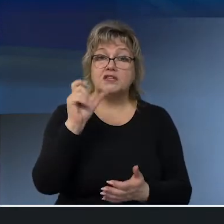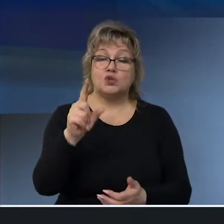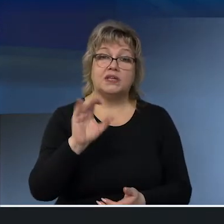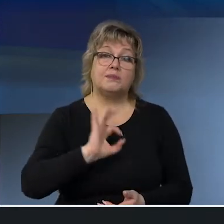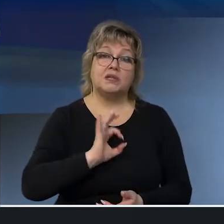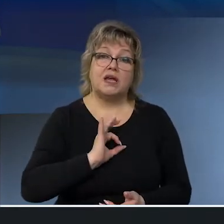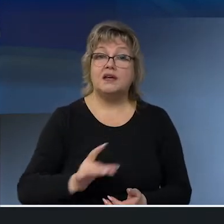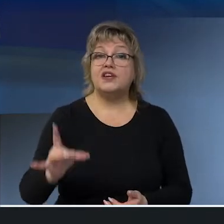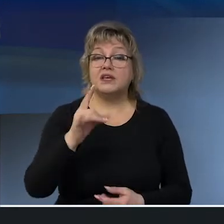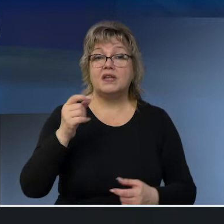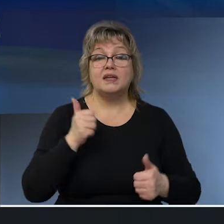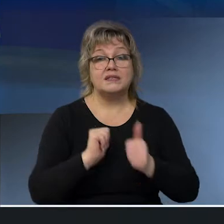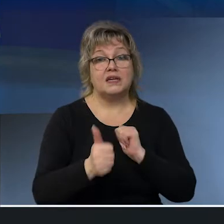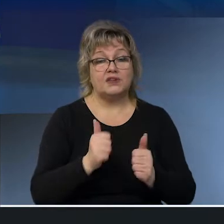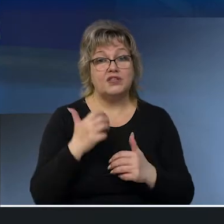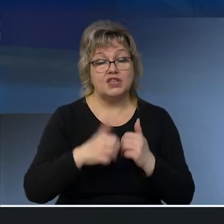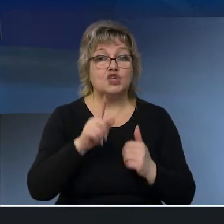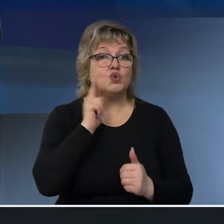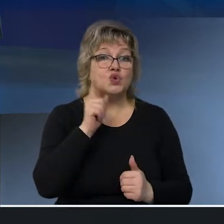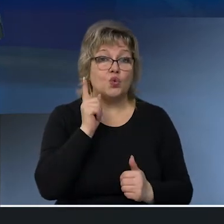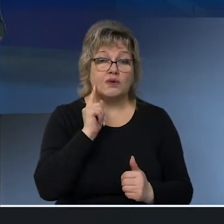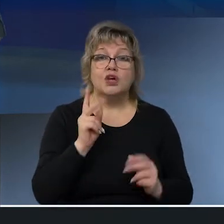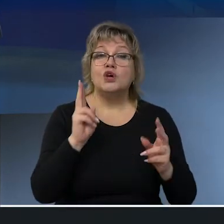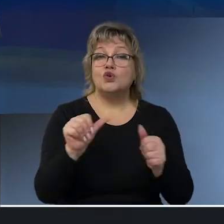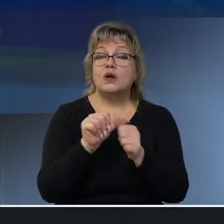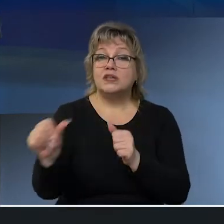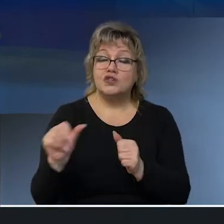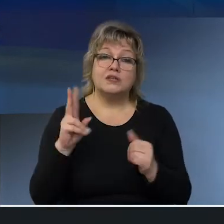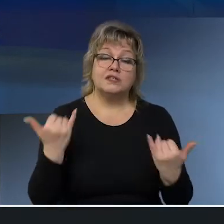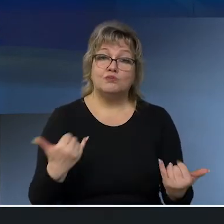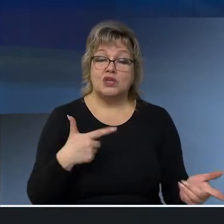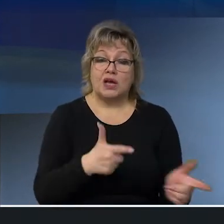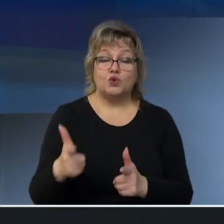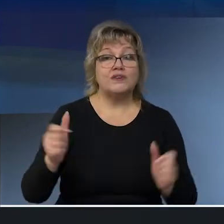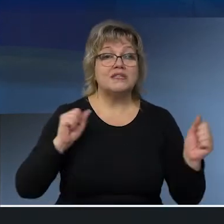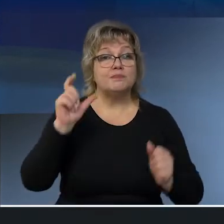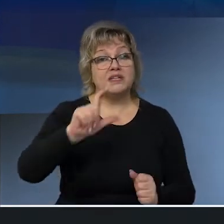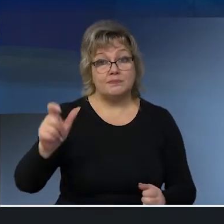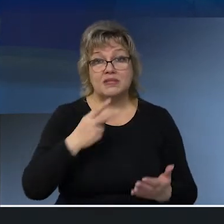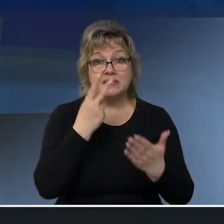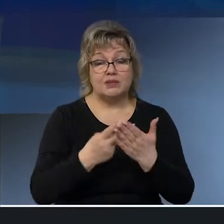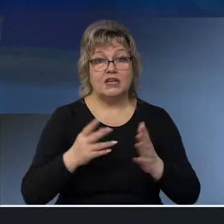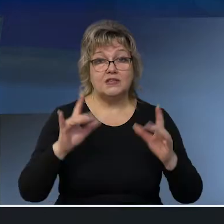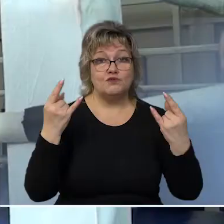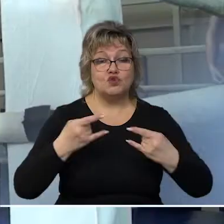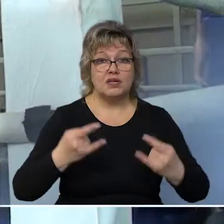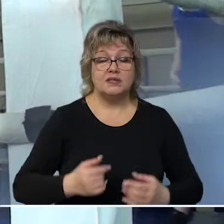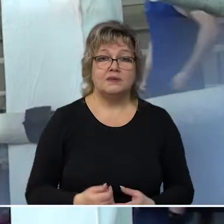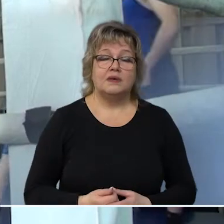5 золотых медалей на региональных соревнованиях среди юниоров. Кто отличился и к чему сейчас готовятся спортсмены? Смотрите в